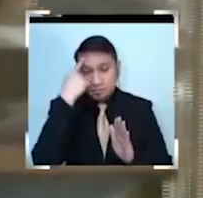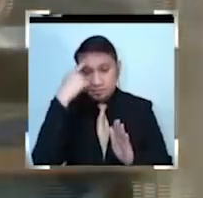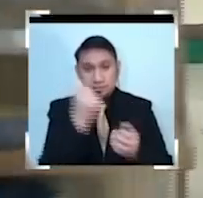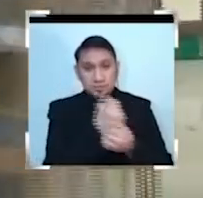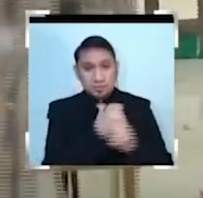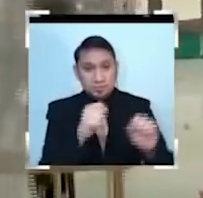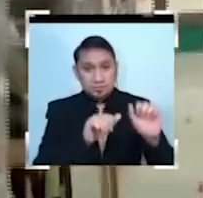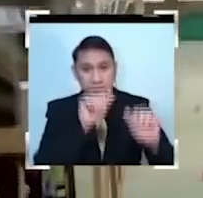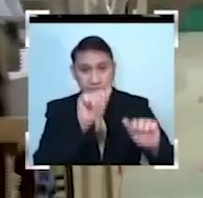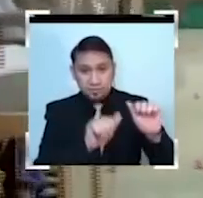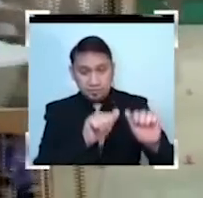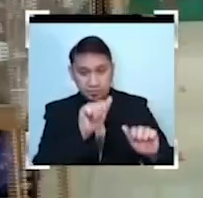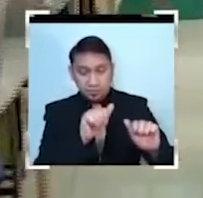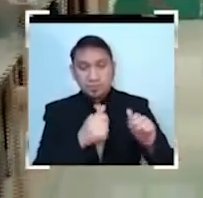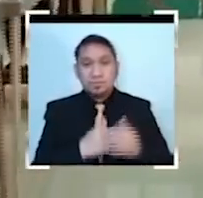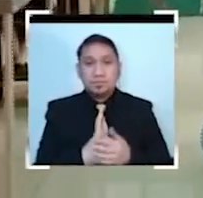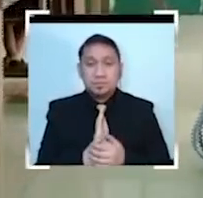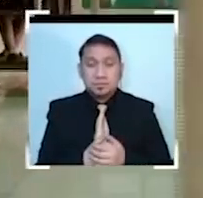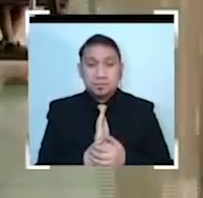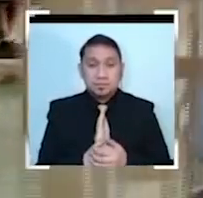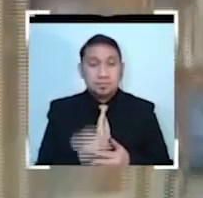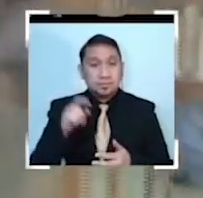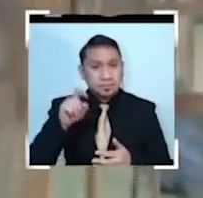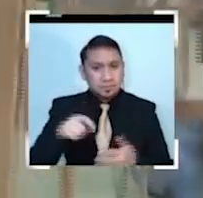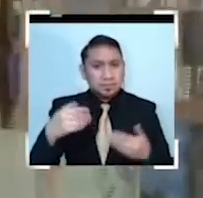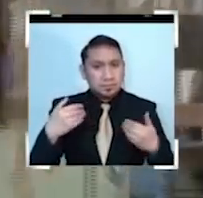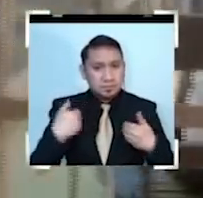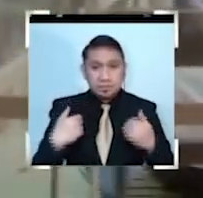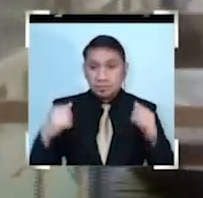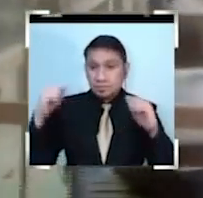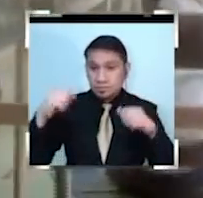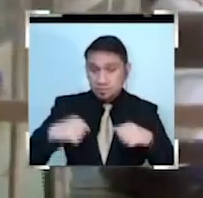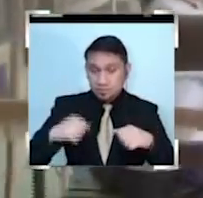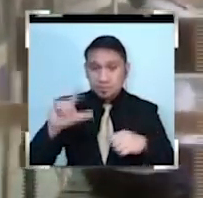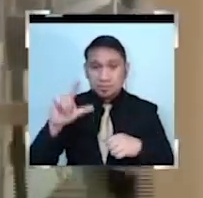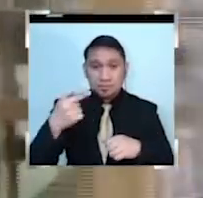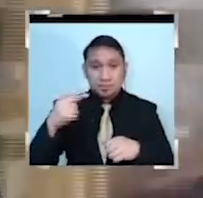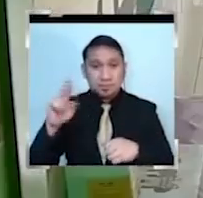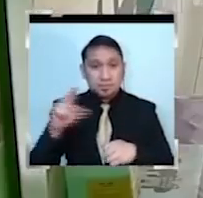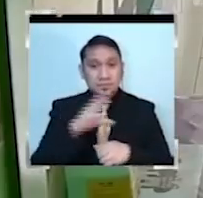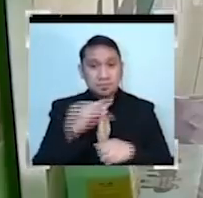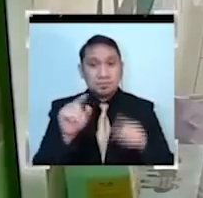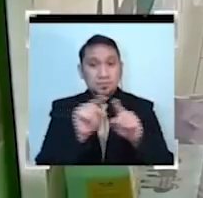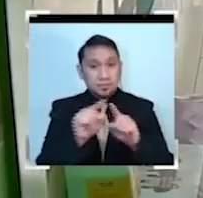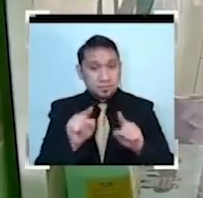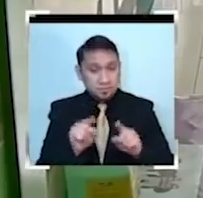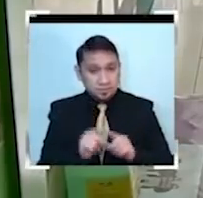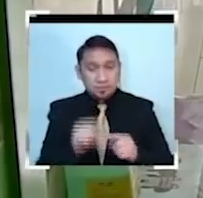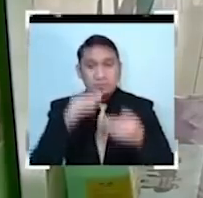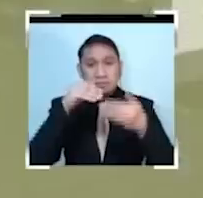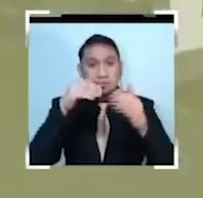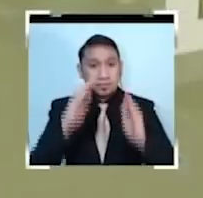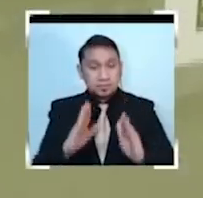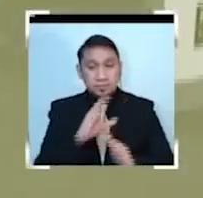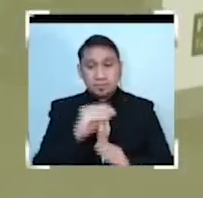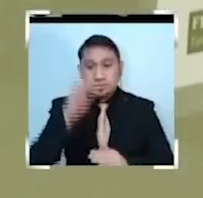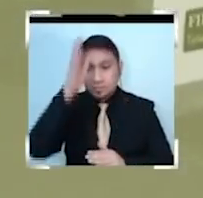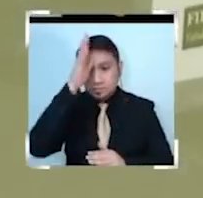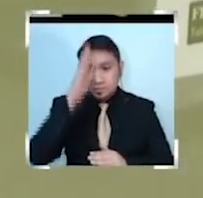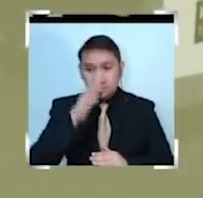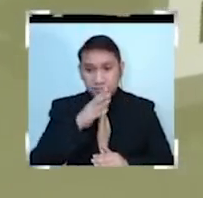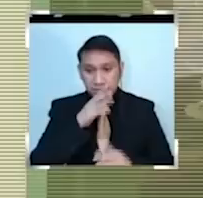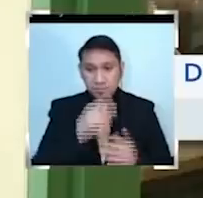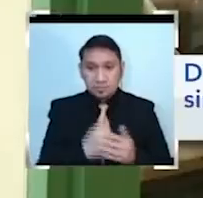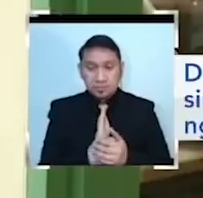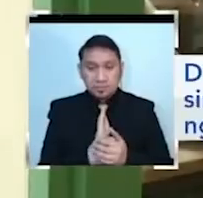Tool o SSAT. Dapat may pagsang-ayon ng mga lokal na opisyal at syempre ng mga estudyante at magulang. Malaya naman ang